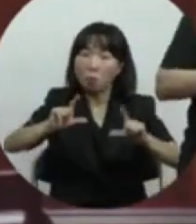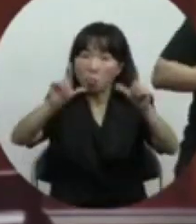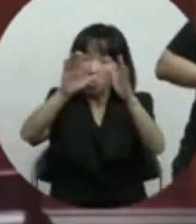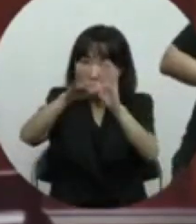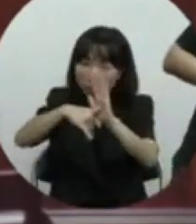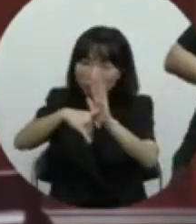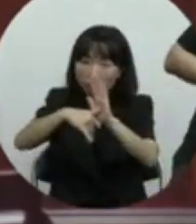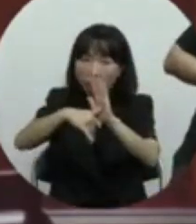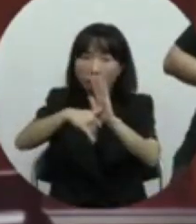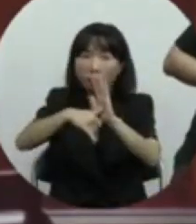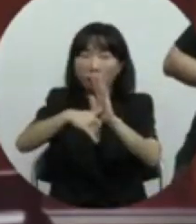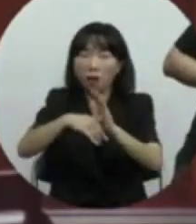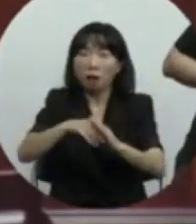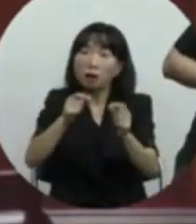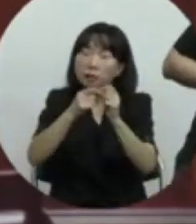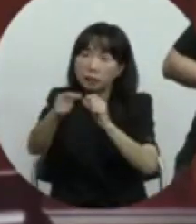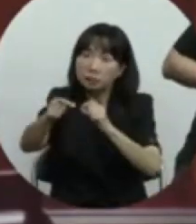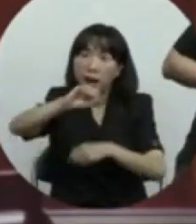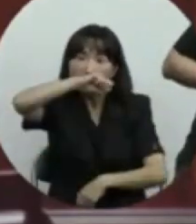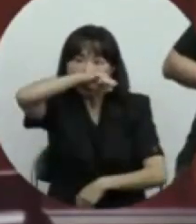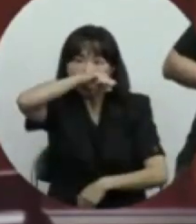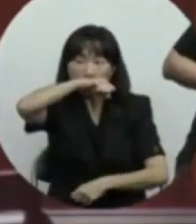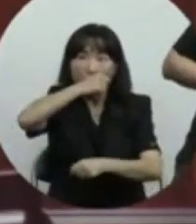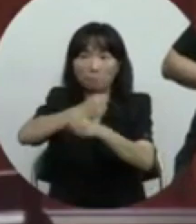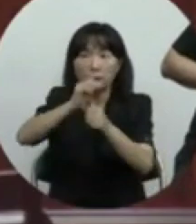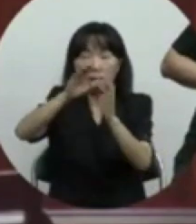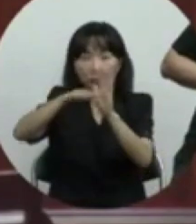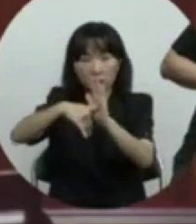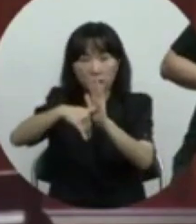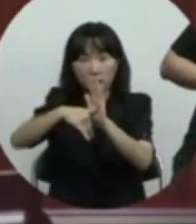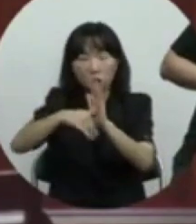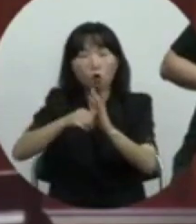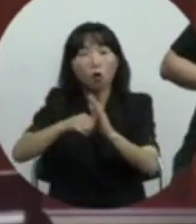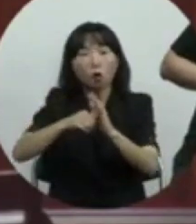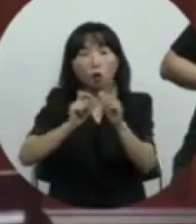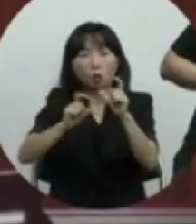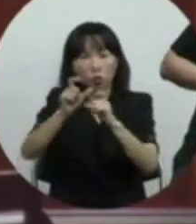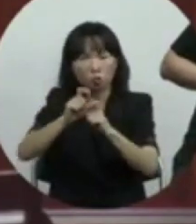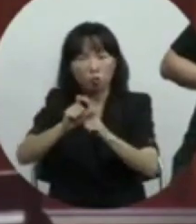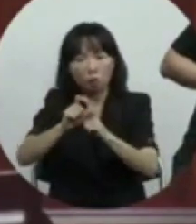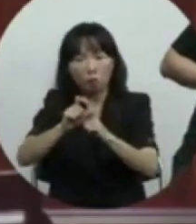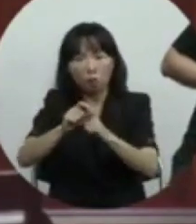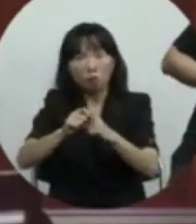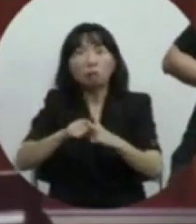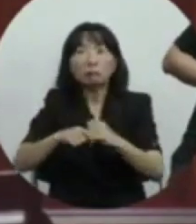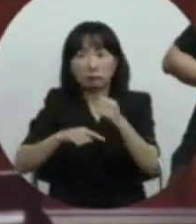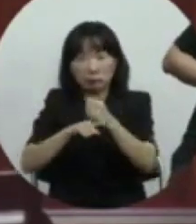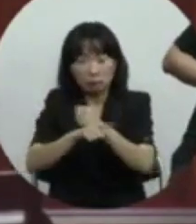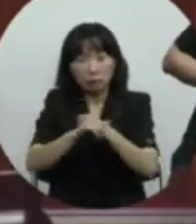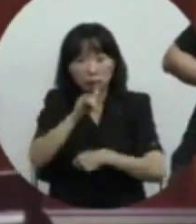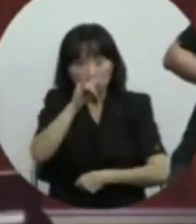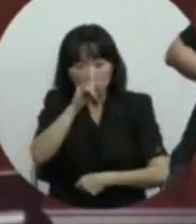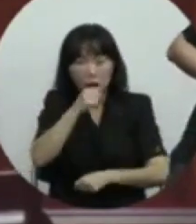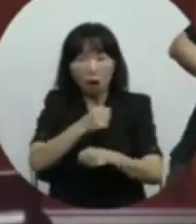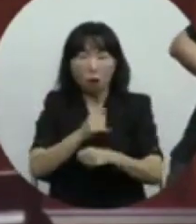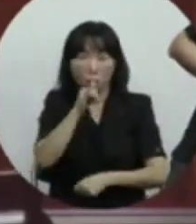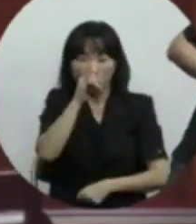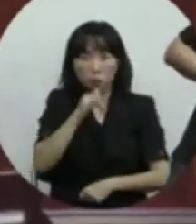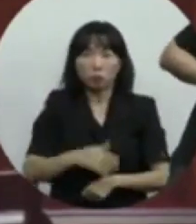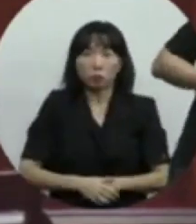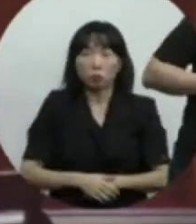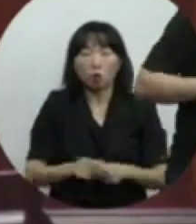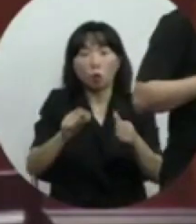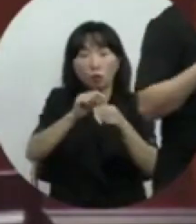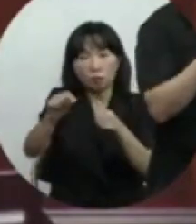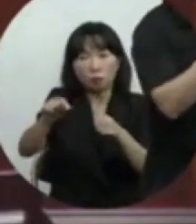개정으로 지방예산 편성 등 예산과정에 주민참여를 의무화하고 있으며 2020년